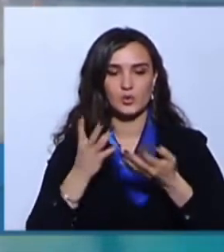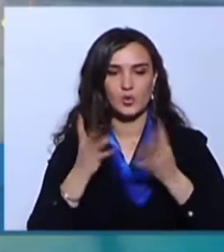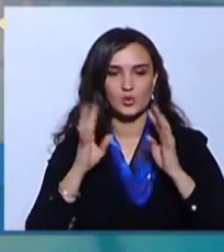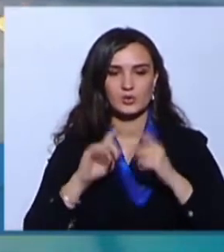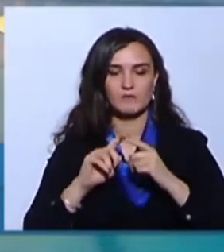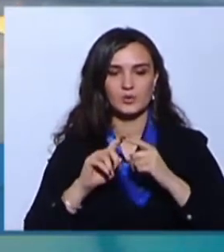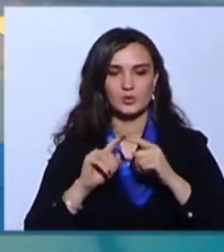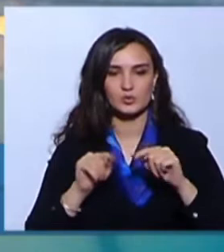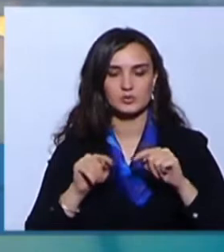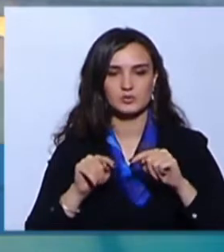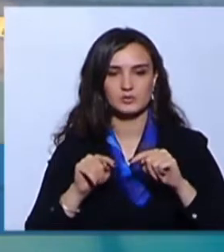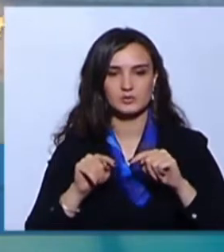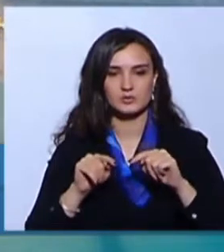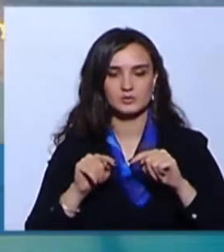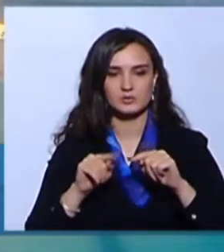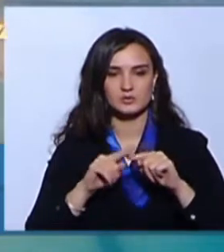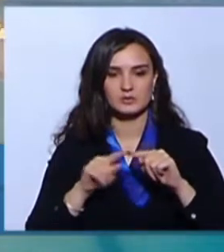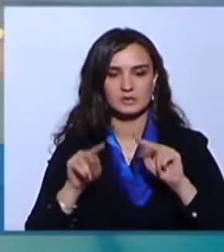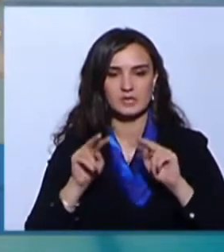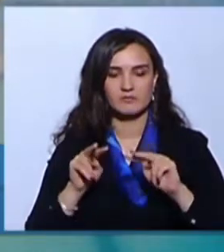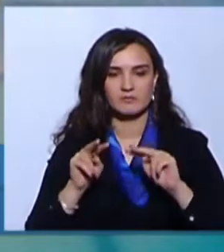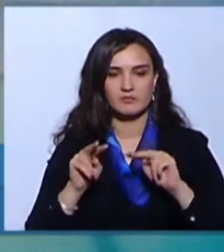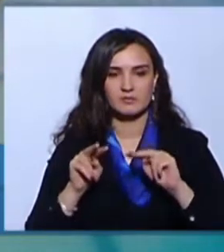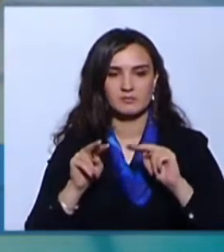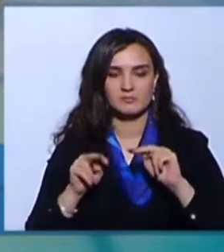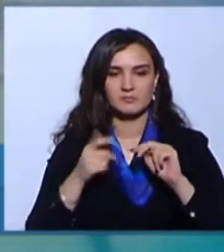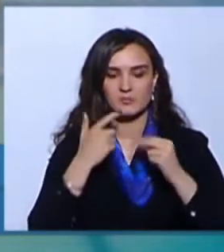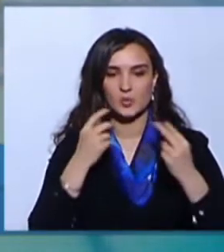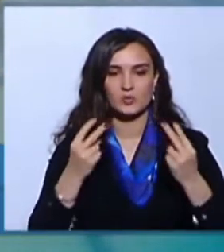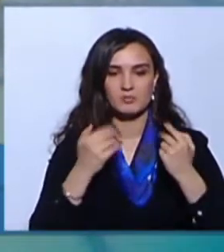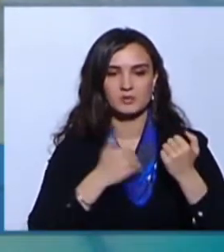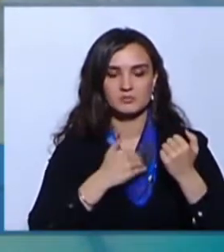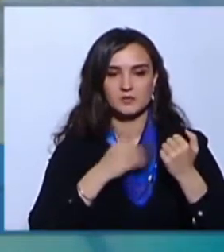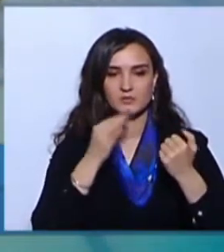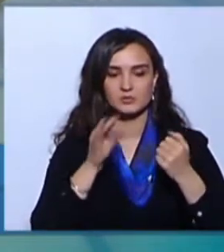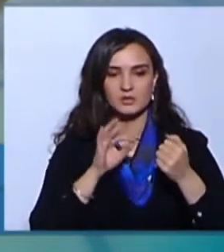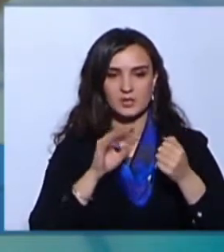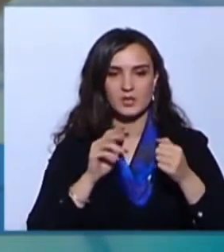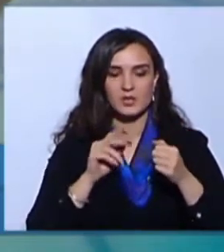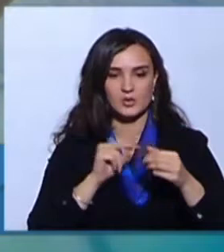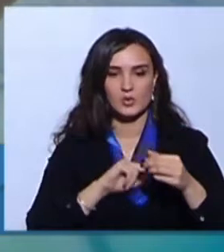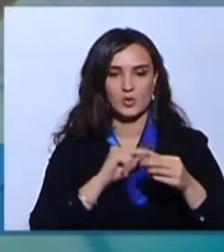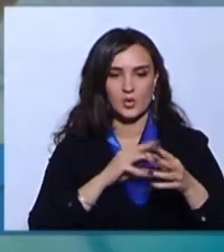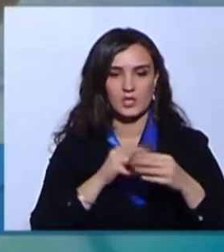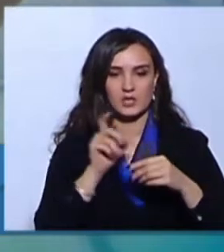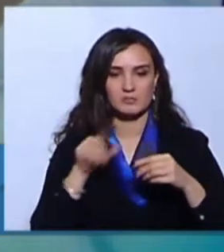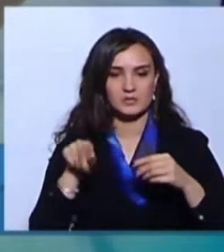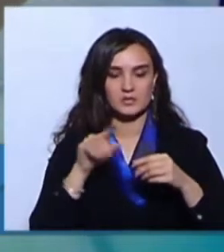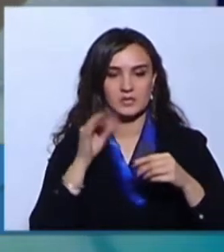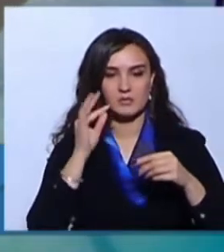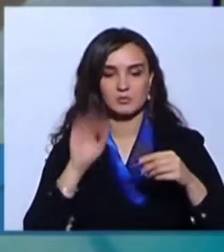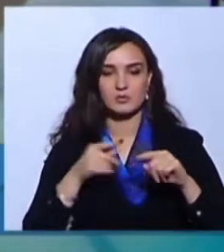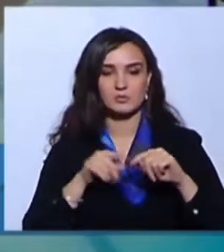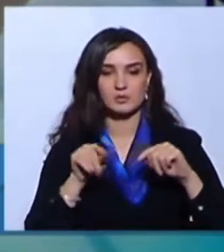გამალებით მიმდინარეობს დაკვირვება. აყურებს მინდა უთხრა და კოლეგებსაც და ალბათ ვიცი ჩვენ ამ გამოცდილებით, ამ